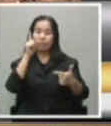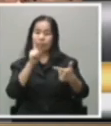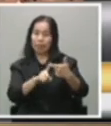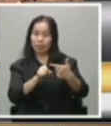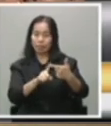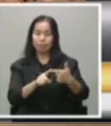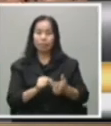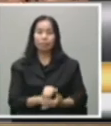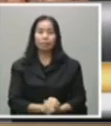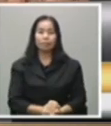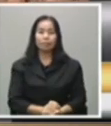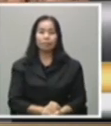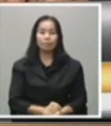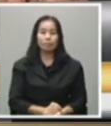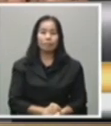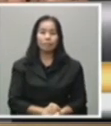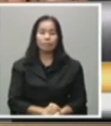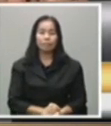ะ